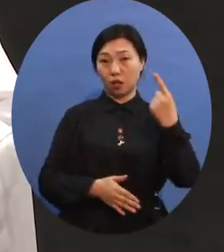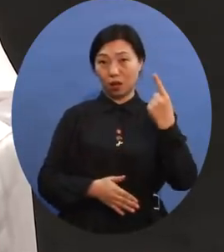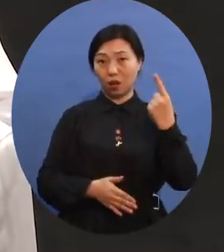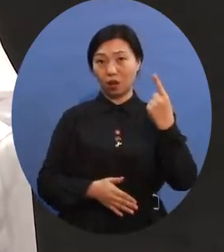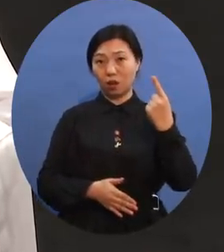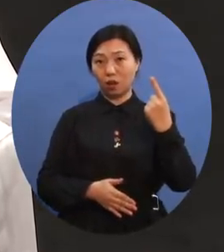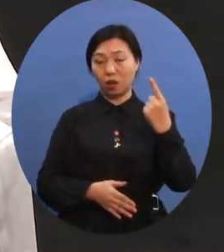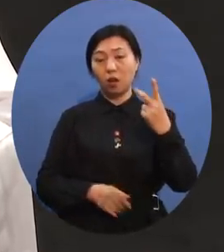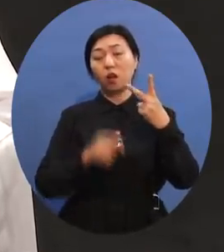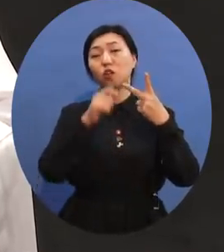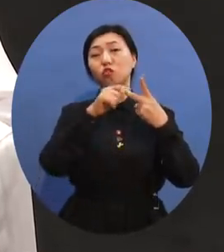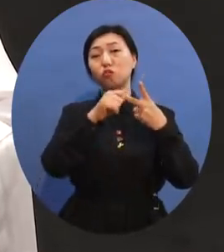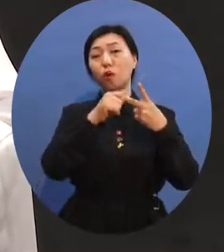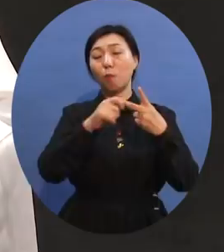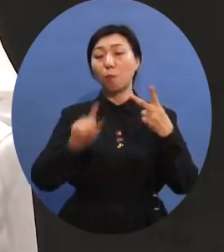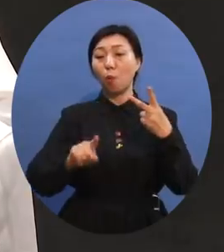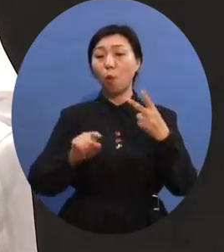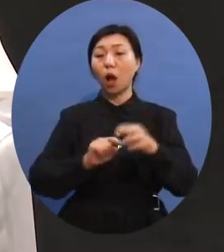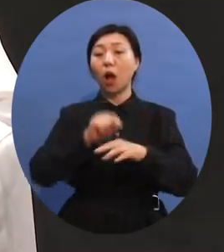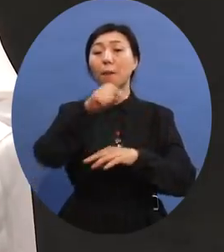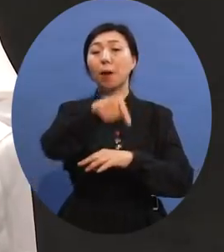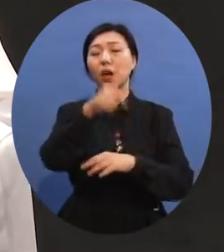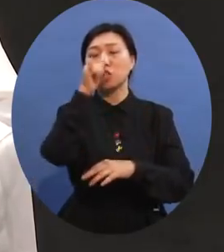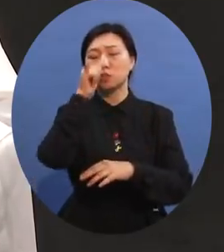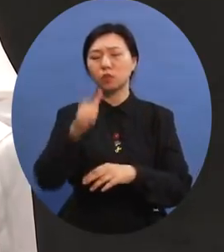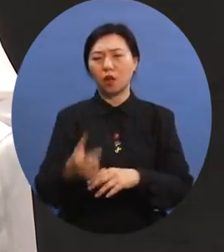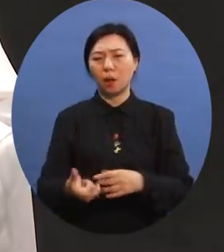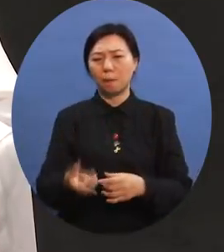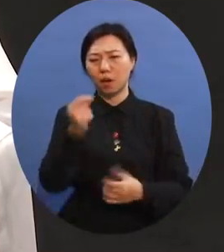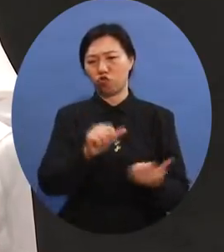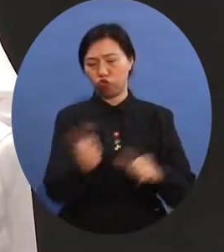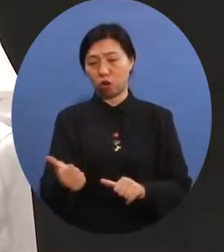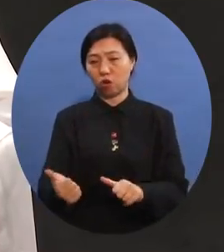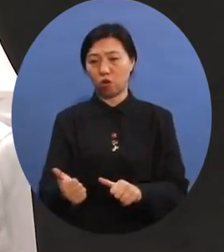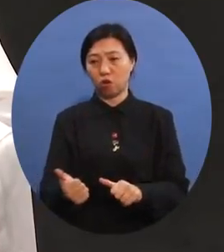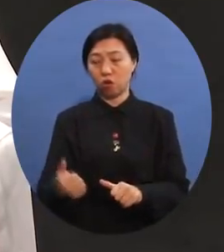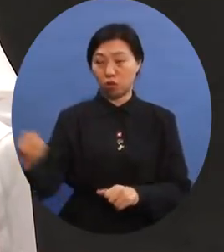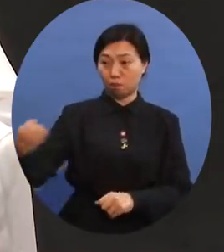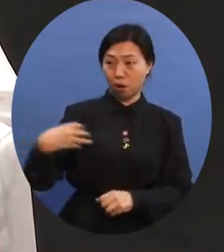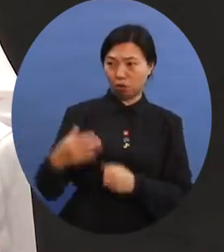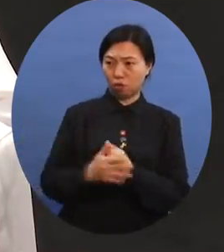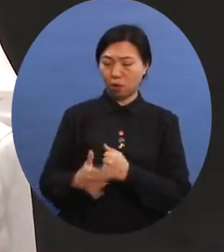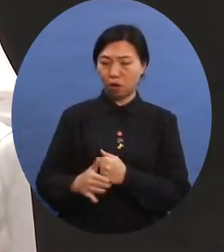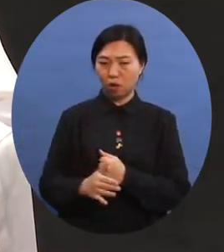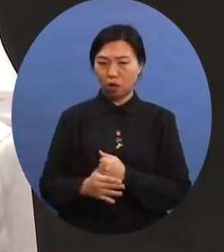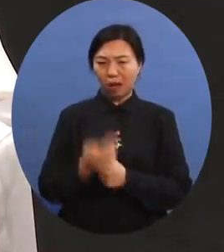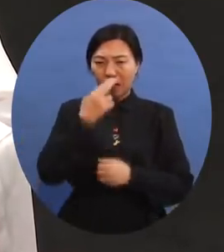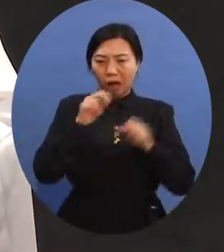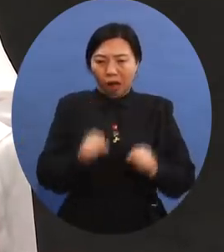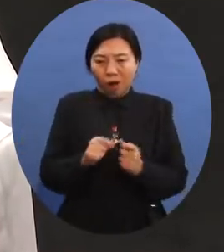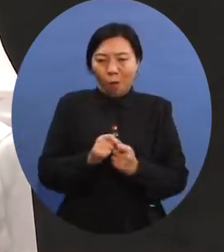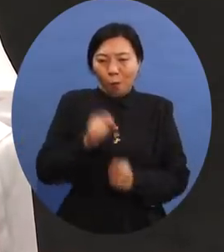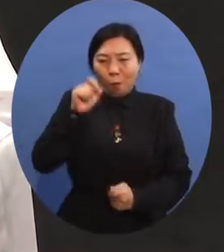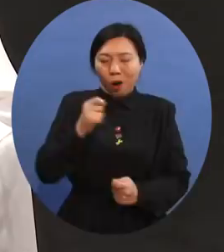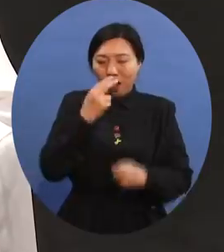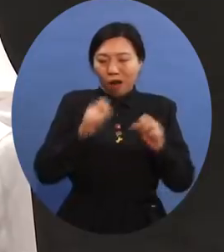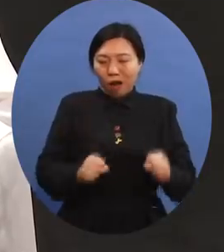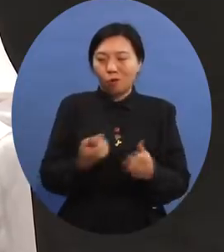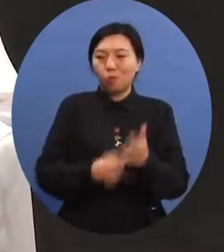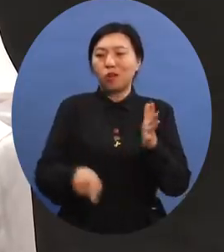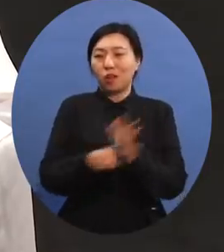하나는 네 밖에 있으면 일찍 죽는다, 단명한다 그래가지고 안 죽으려고 들어왔어.